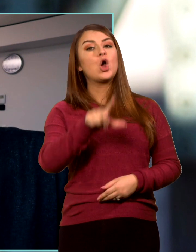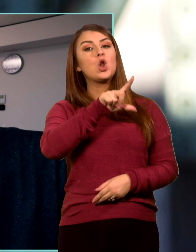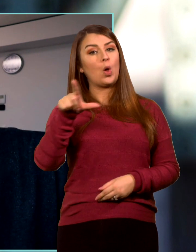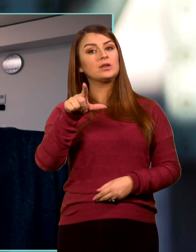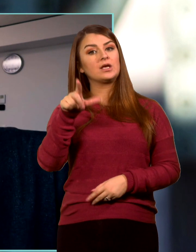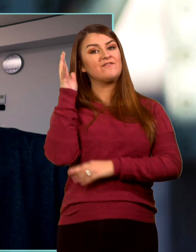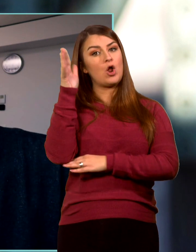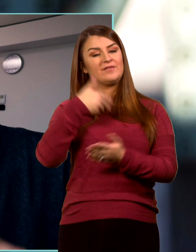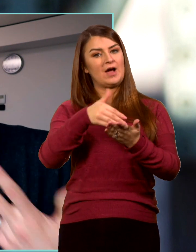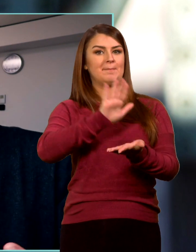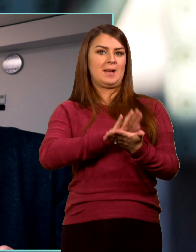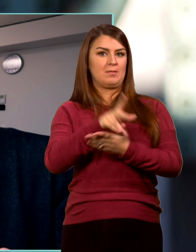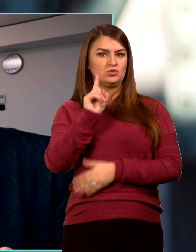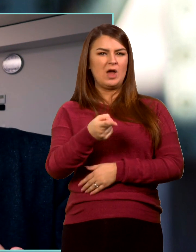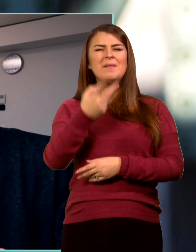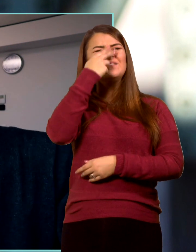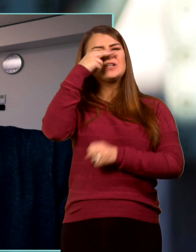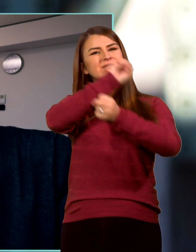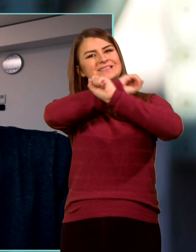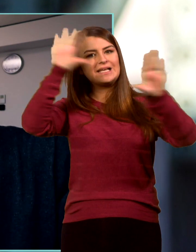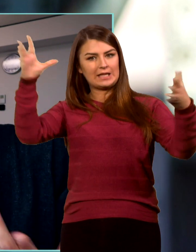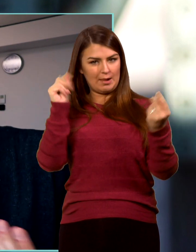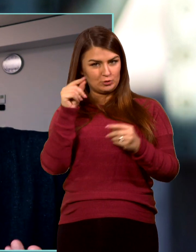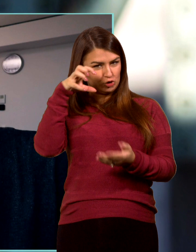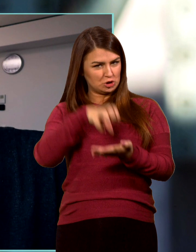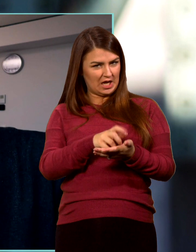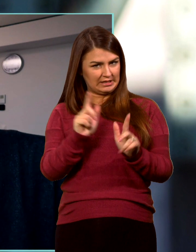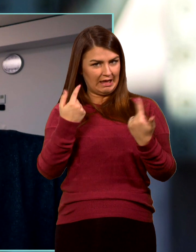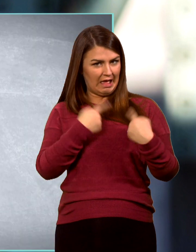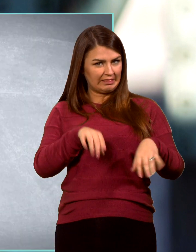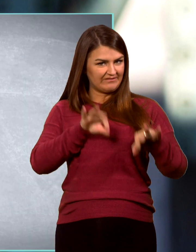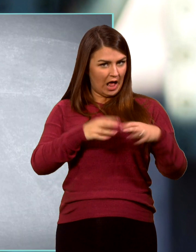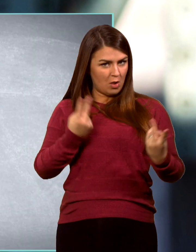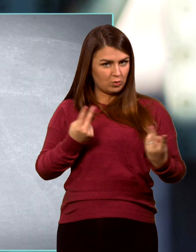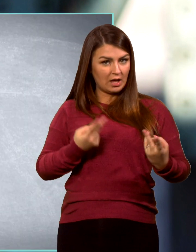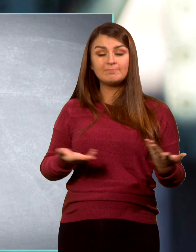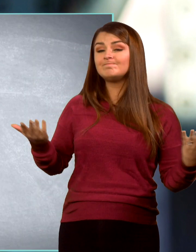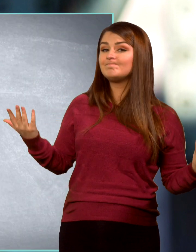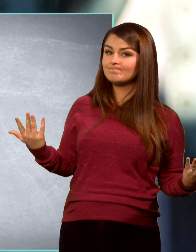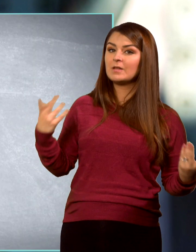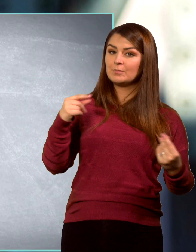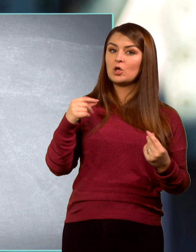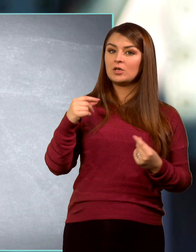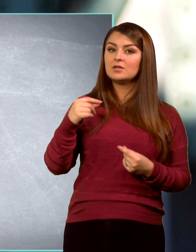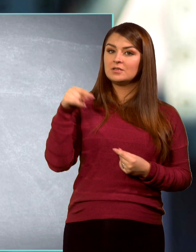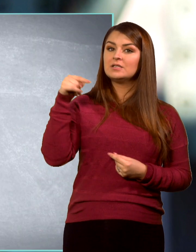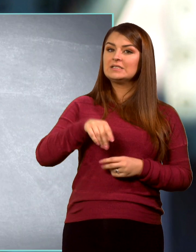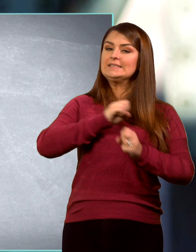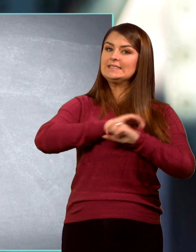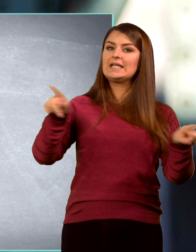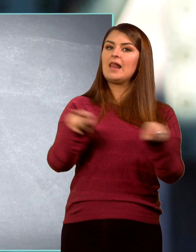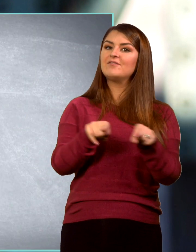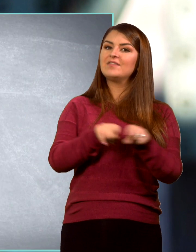Was meinst du, was das für ein Signal nach außen sendet? Hat die Stadt da gar keine andere Wahl? Naja, das sendet letztendlich das Signal, dass